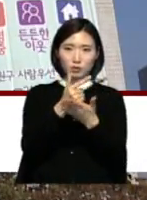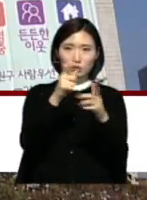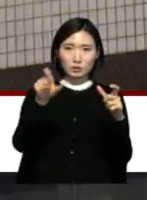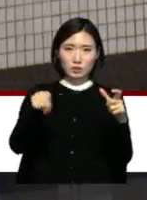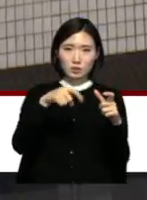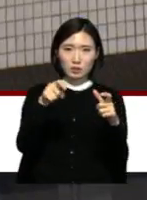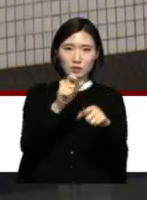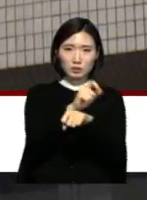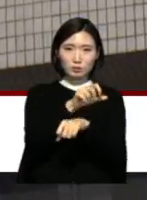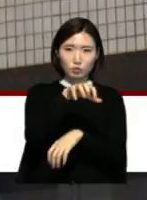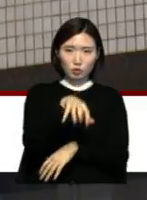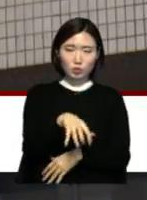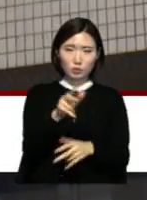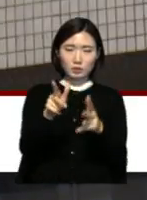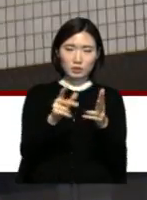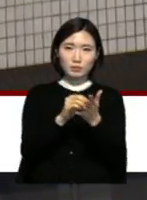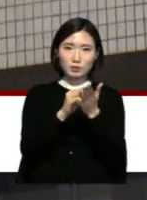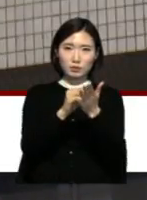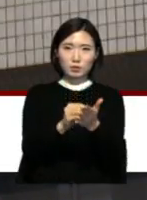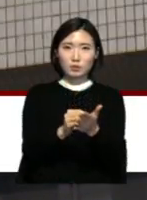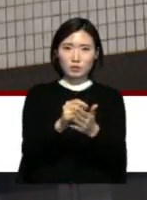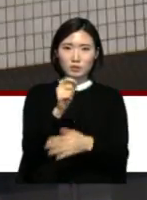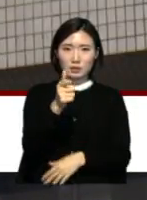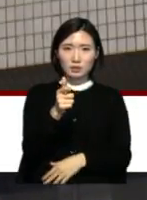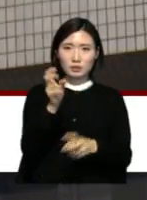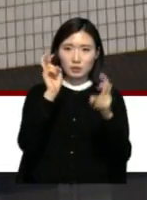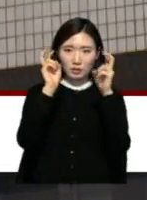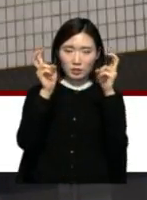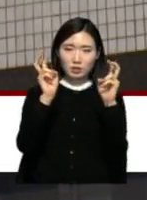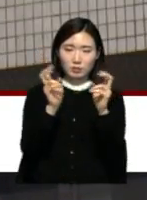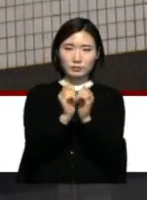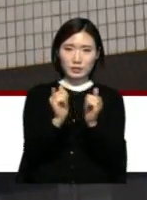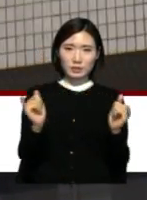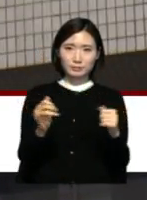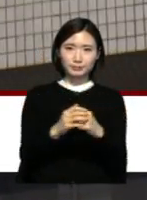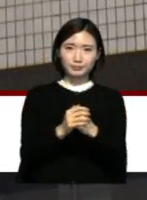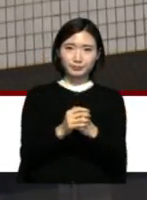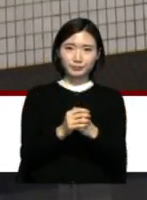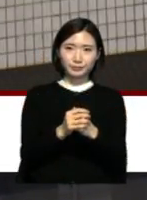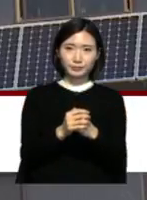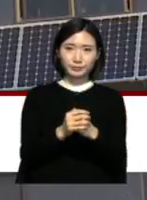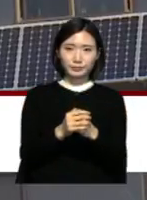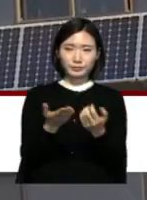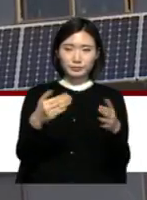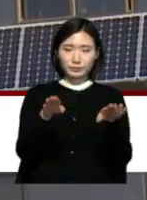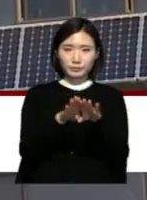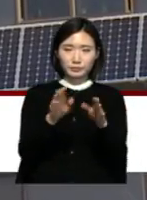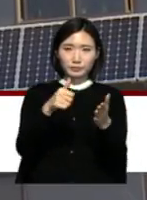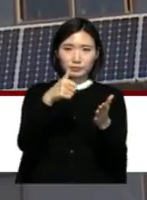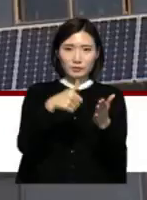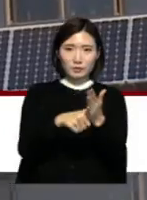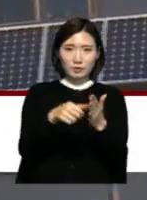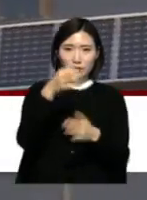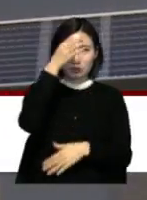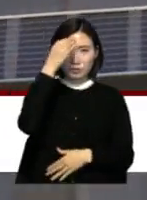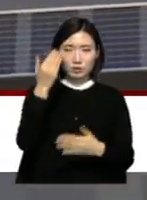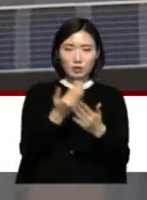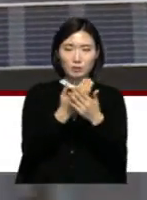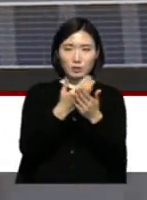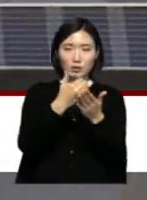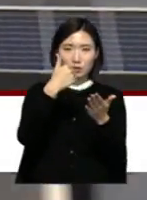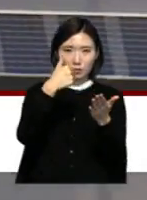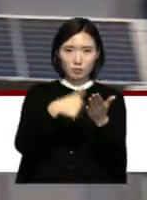지역 내 사무소를 두고 사업자 등록한 중소기업 및 소상공인입니다. 구는 시설 자금과 기술 개발 자금 등의